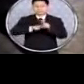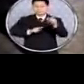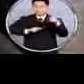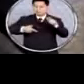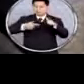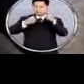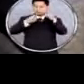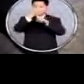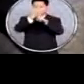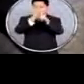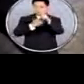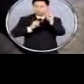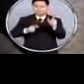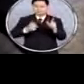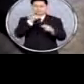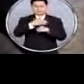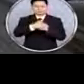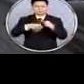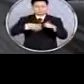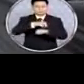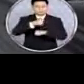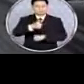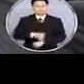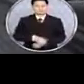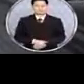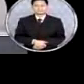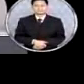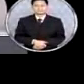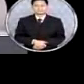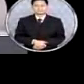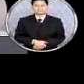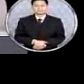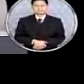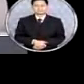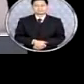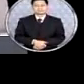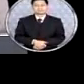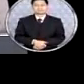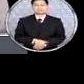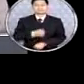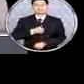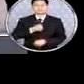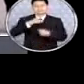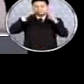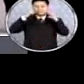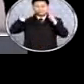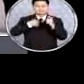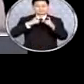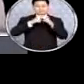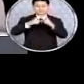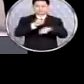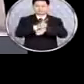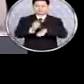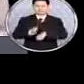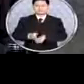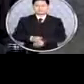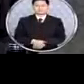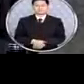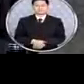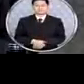话，更能够符合我们的环保政策跟绿能政策。 请宋楚瑜先生回答，时间是